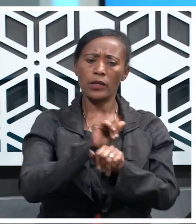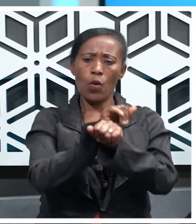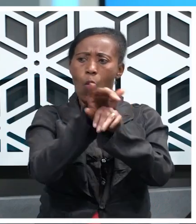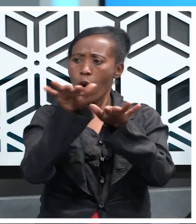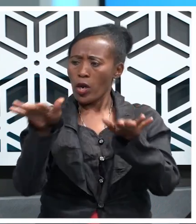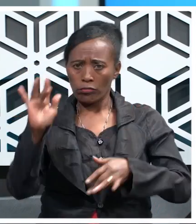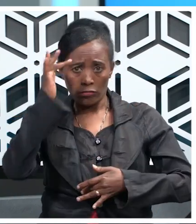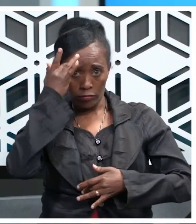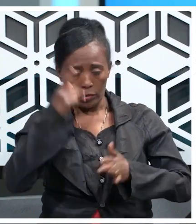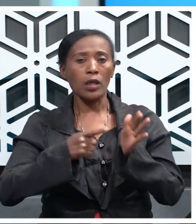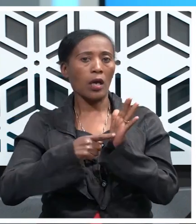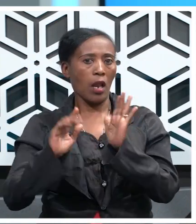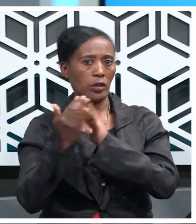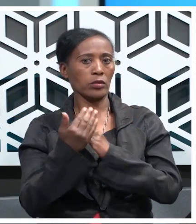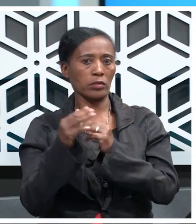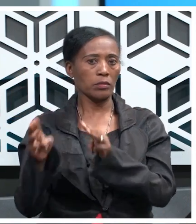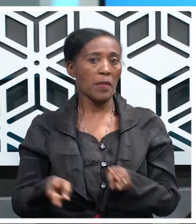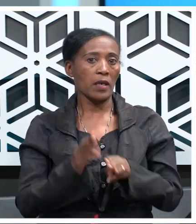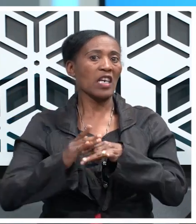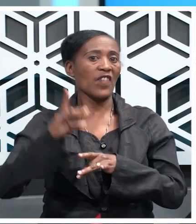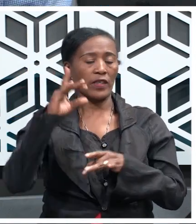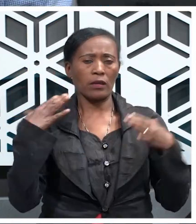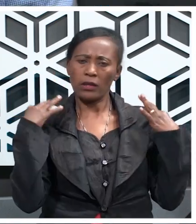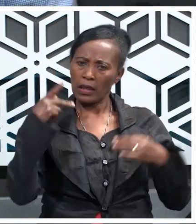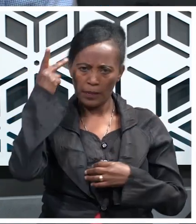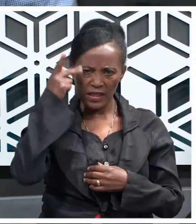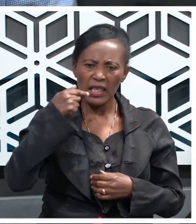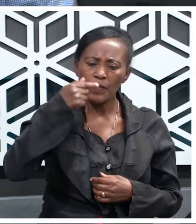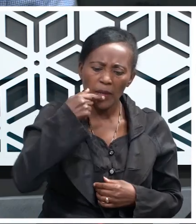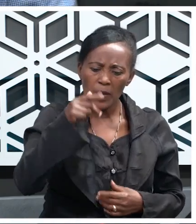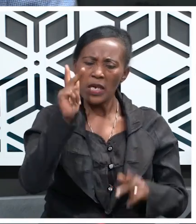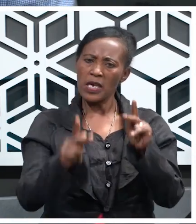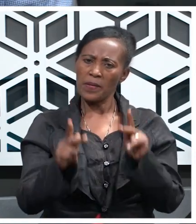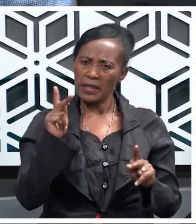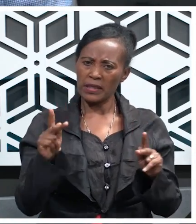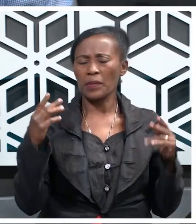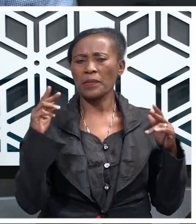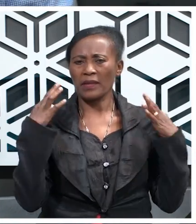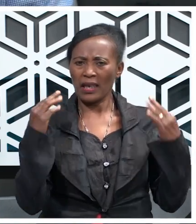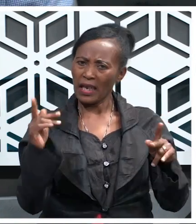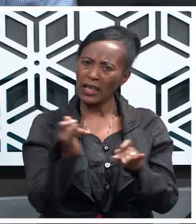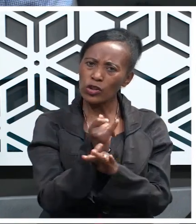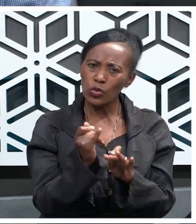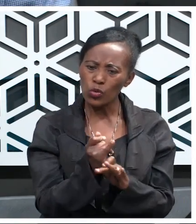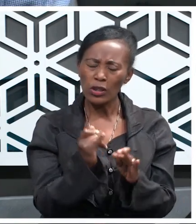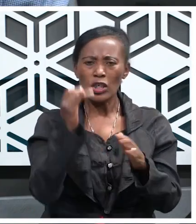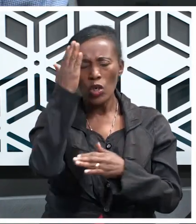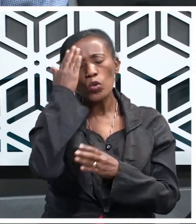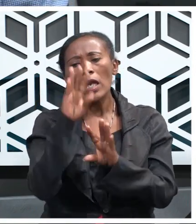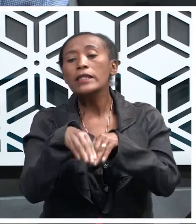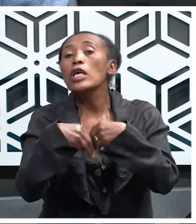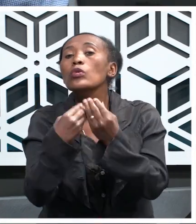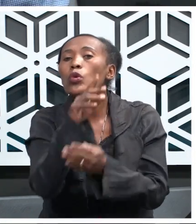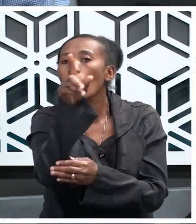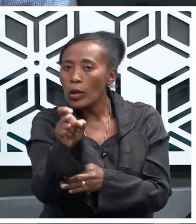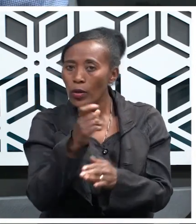ይበልጥ በወረርሽኝ ወቅት ተጋላጭ የሚሆኑበት መንገድ ከፍተኛ ነው። ጤና ሚኒስቴርም በለው ህብረተሰብ ጤና ኢንስቲትዩት ኡቅና